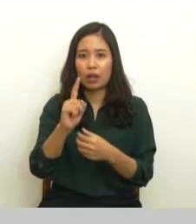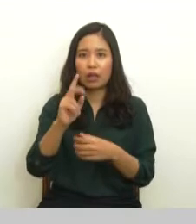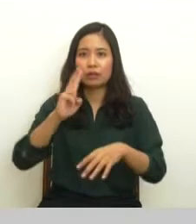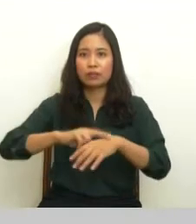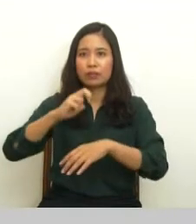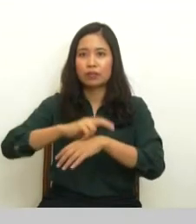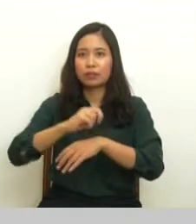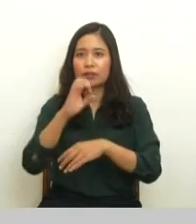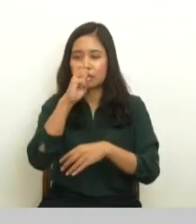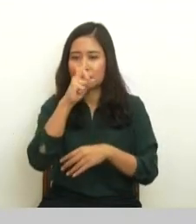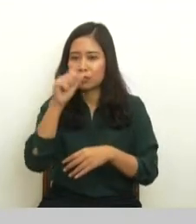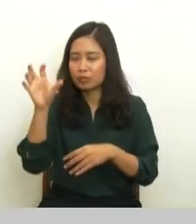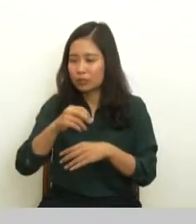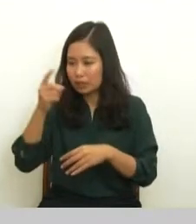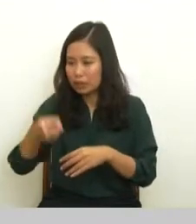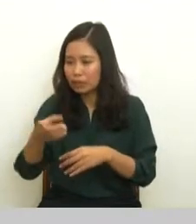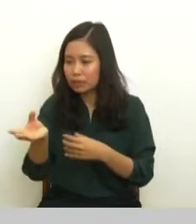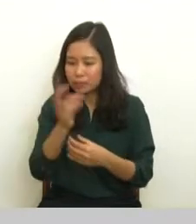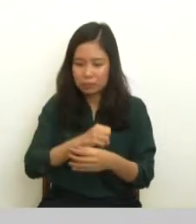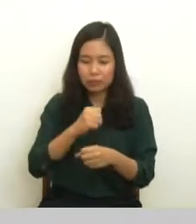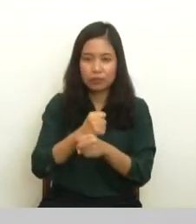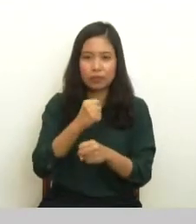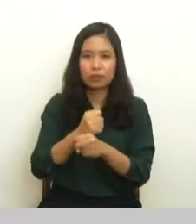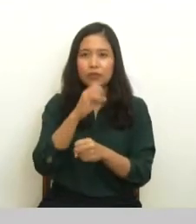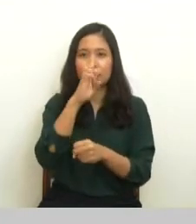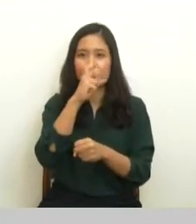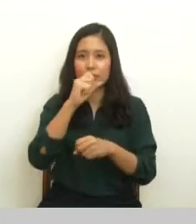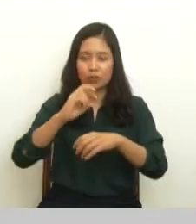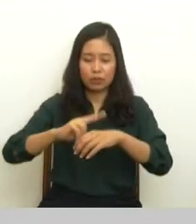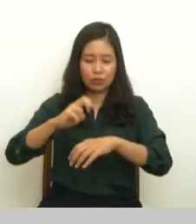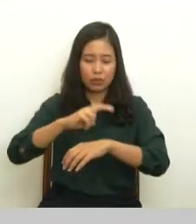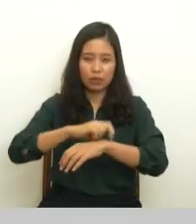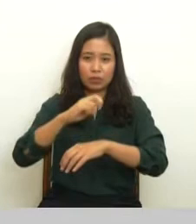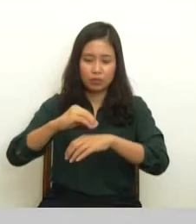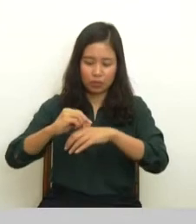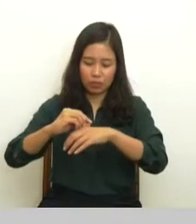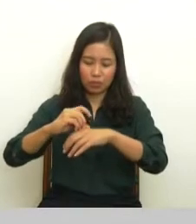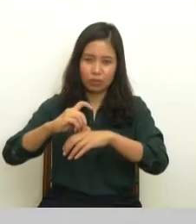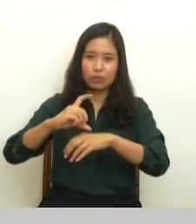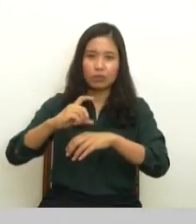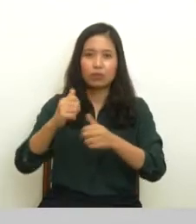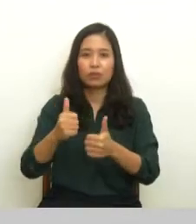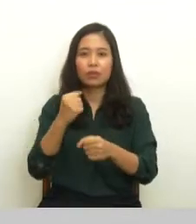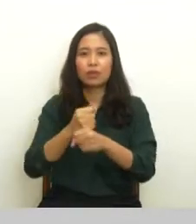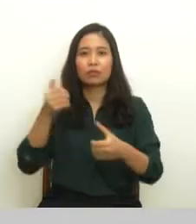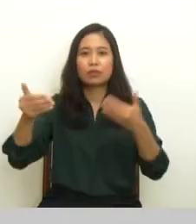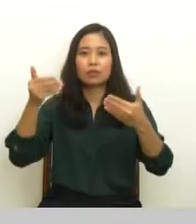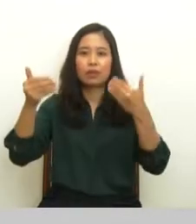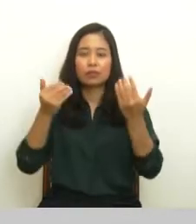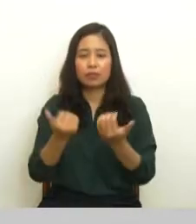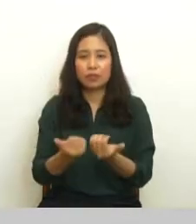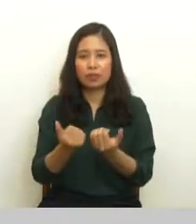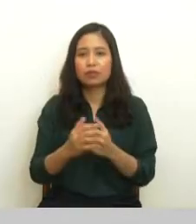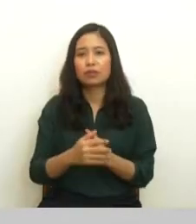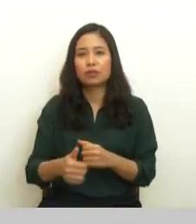นิดผงจะเจริญเติบตัวได้ดี และตัวอวนกว่าก่องเอสรุปการทำกิจกรมในครั้งนี้ เดกๆ